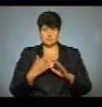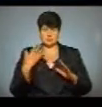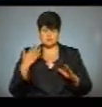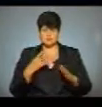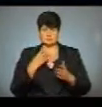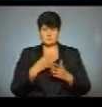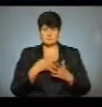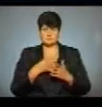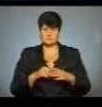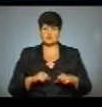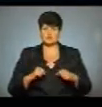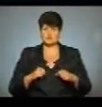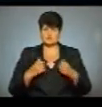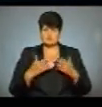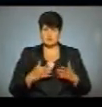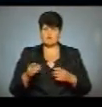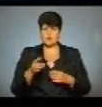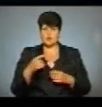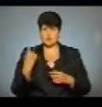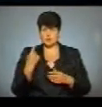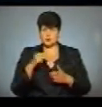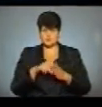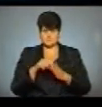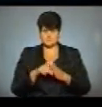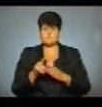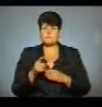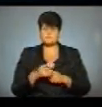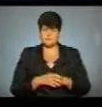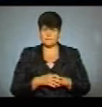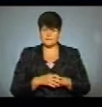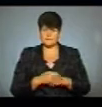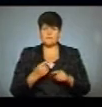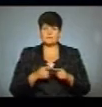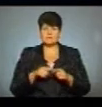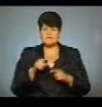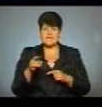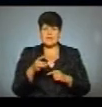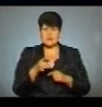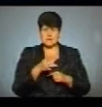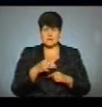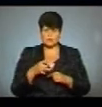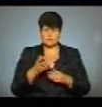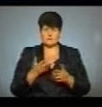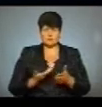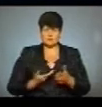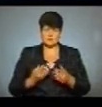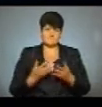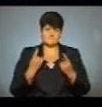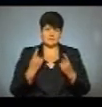свої зусилля в районах обласного значення. Чому саме? Тому що це райони, безумовно, де проживає